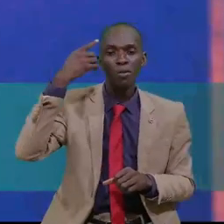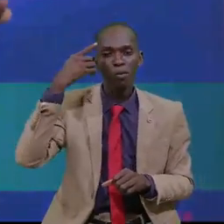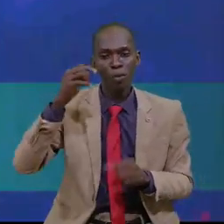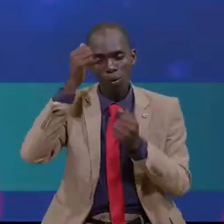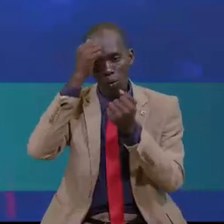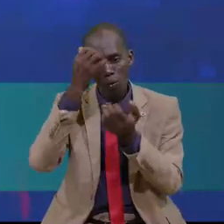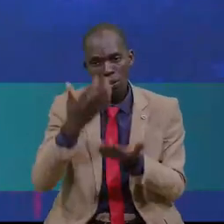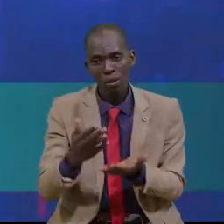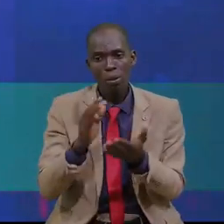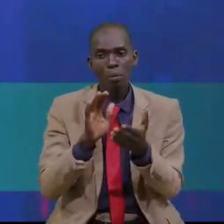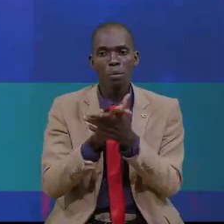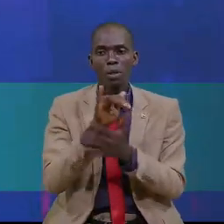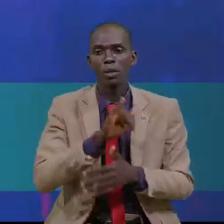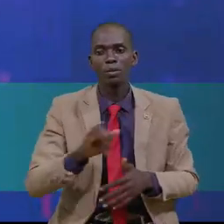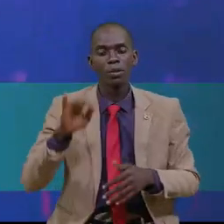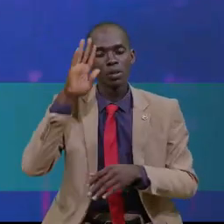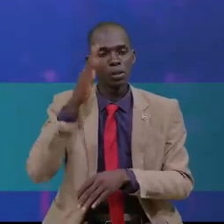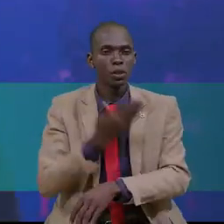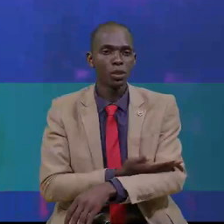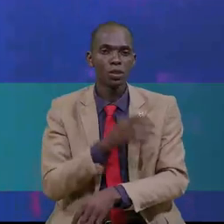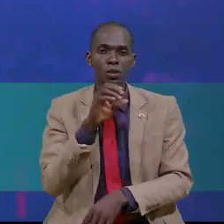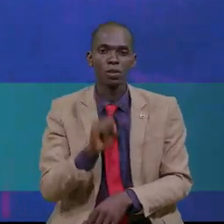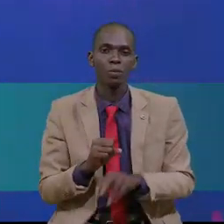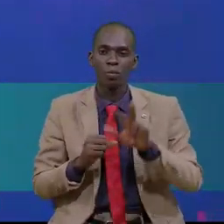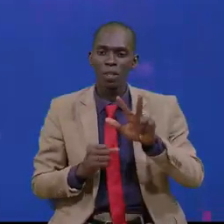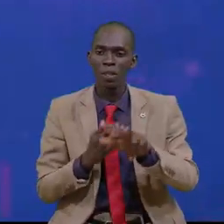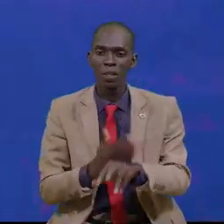les fils croyants obéissants.